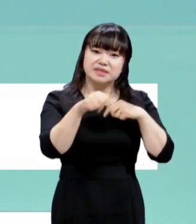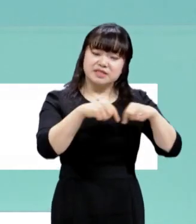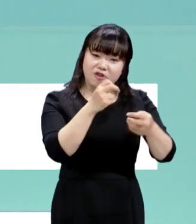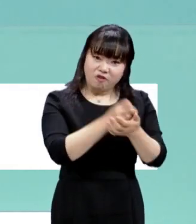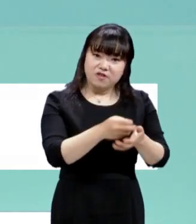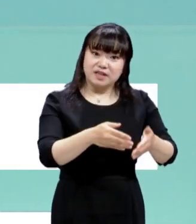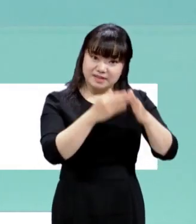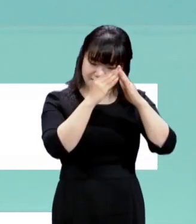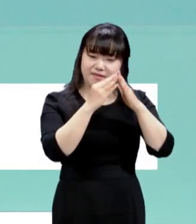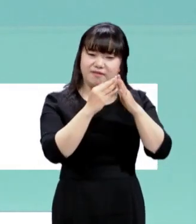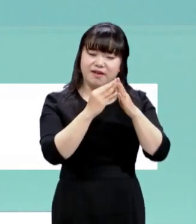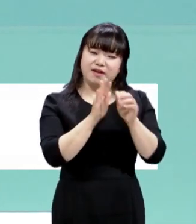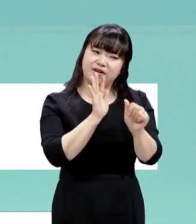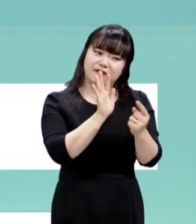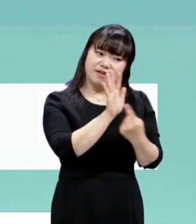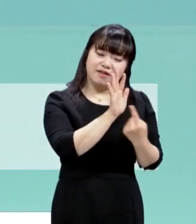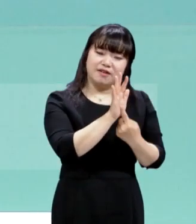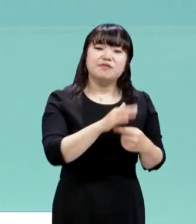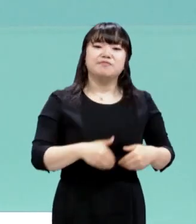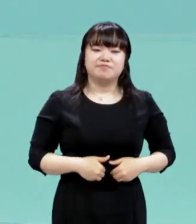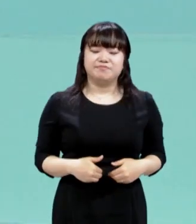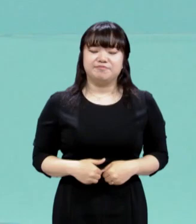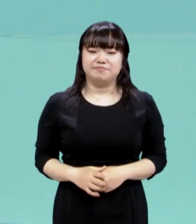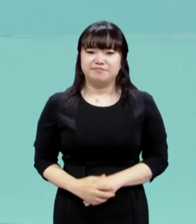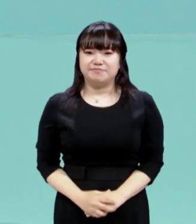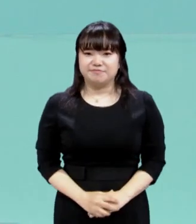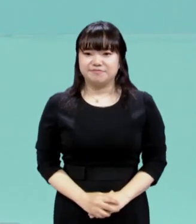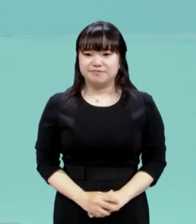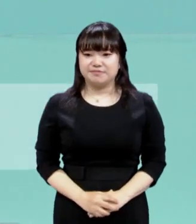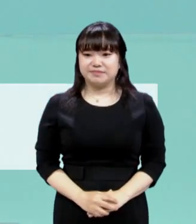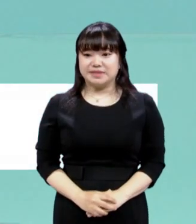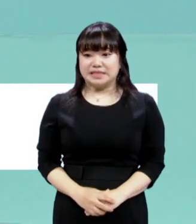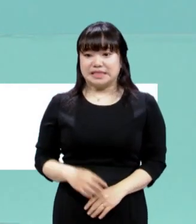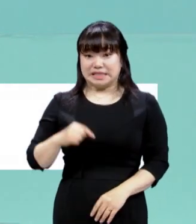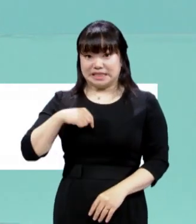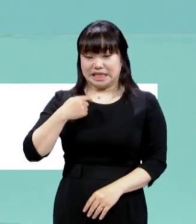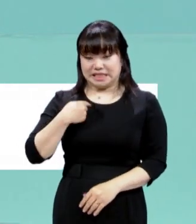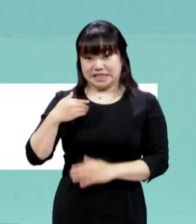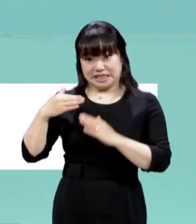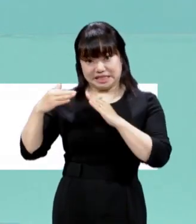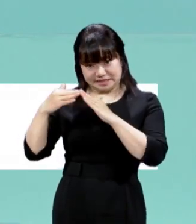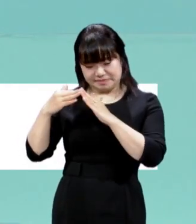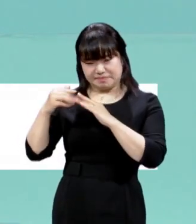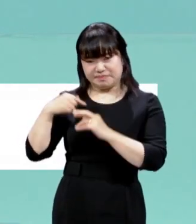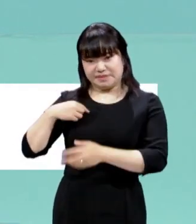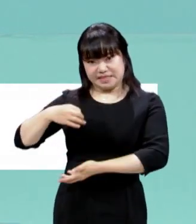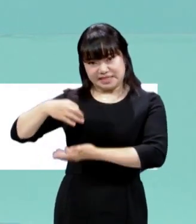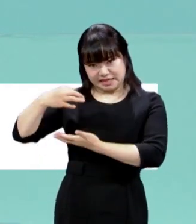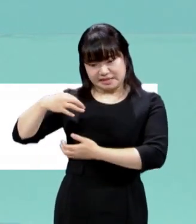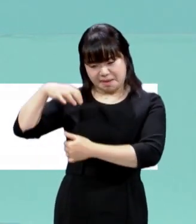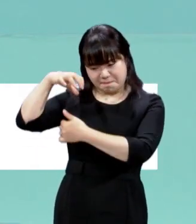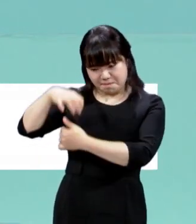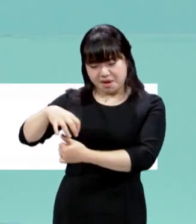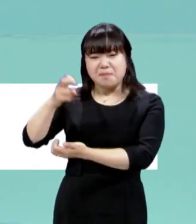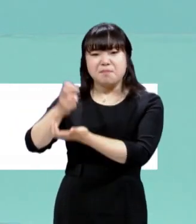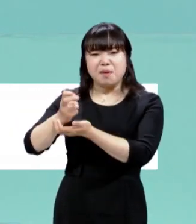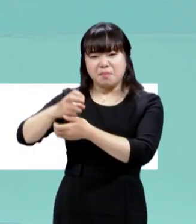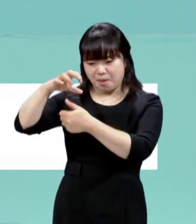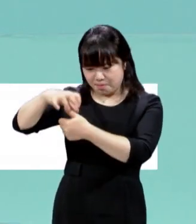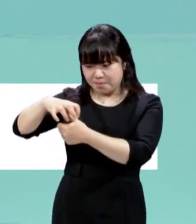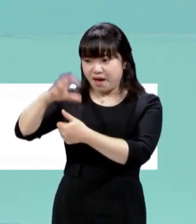어 이어져야 될 거라고 생각합니다 재산권의 정상화를 발목 잡고 있었던 주제들을 풀어내야